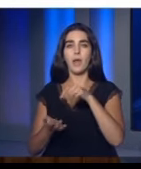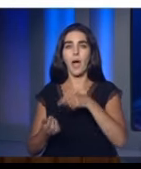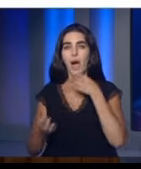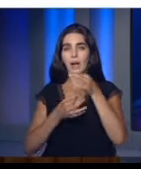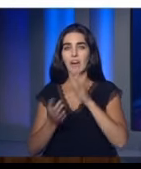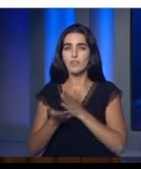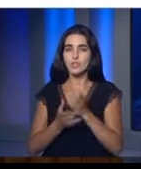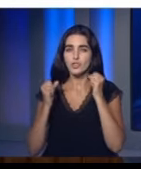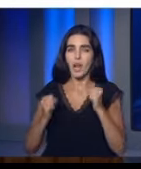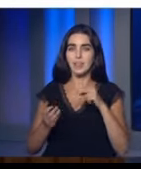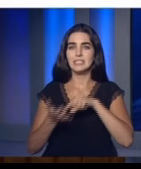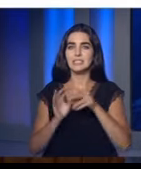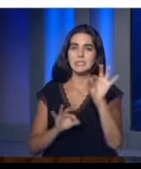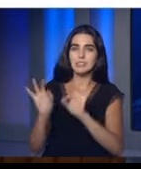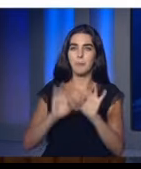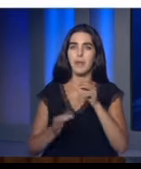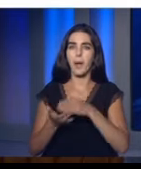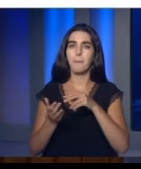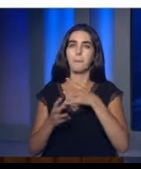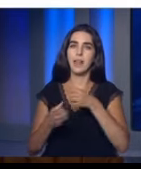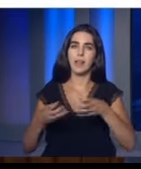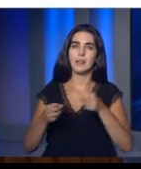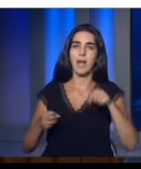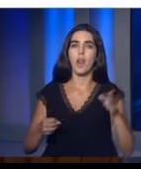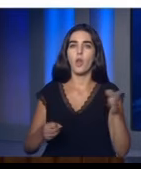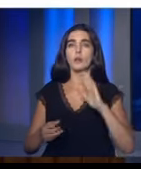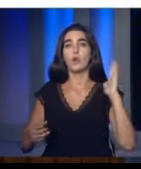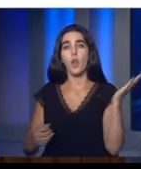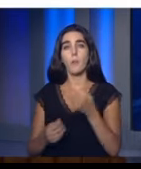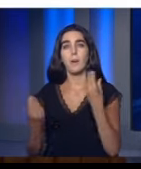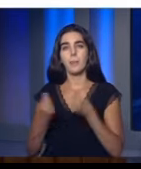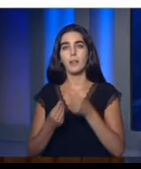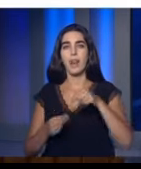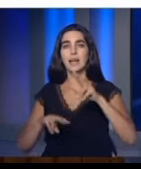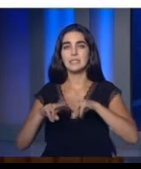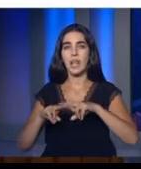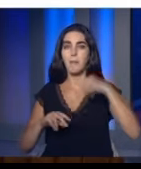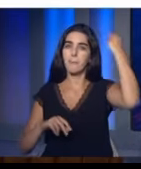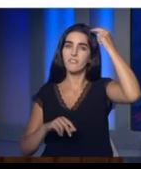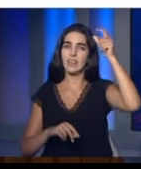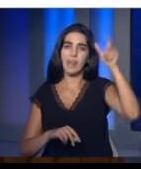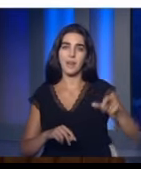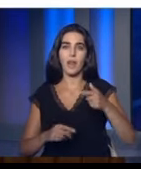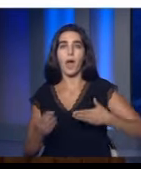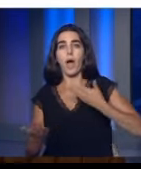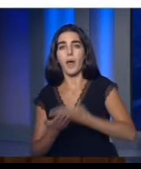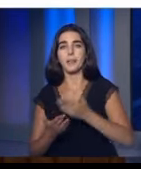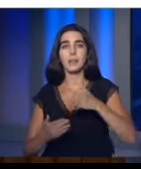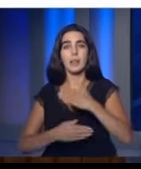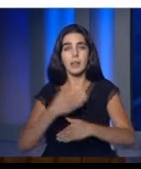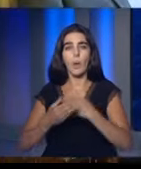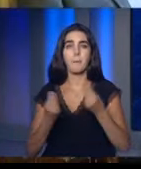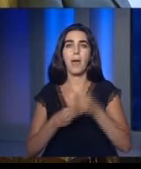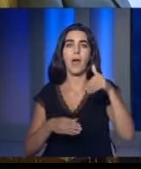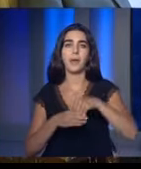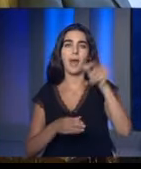قرار لبنان، ولكن على المجتمع الدولي أنه يقوم بجهوده لضبط الجانب المعتدي على الجميع وهو الجانب